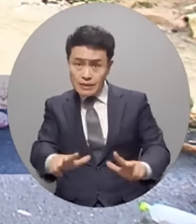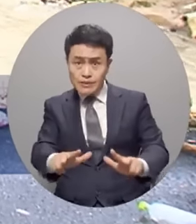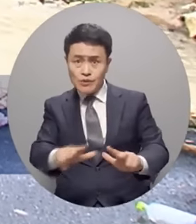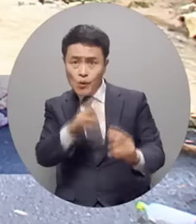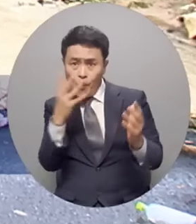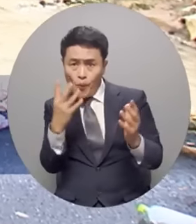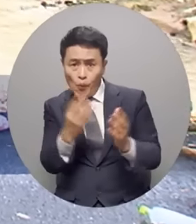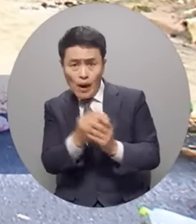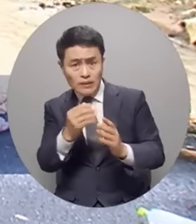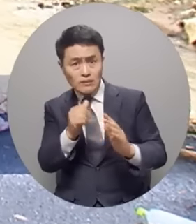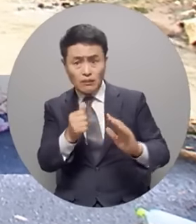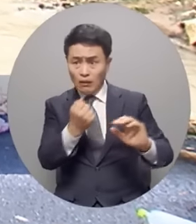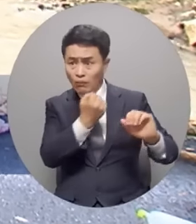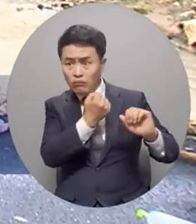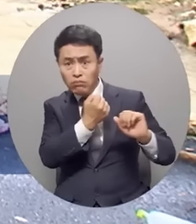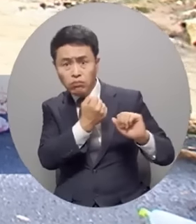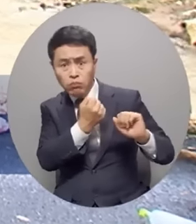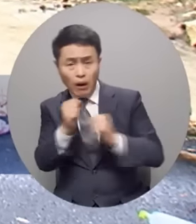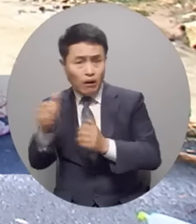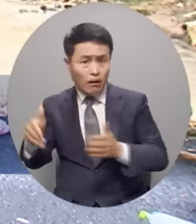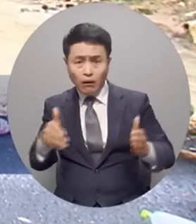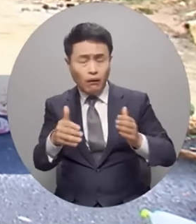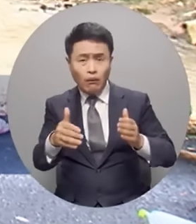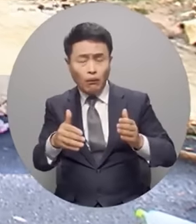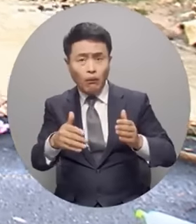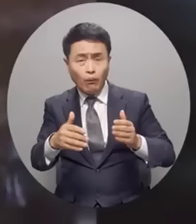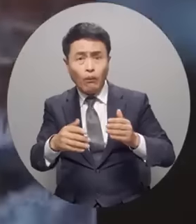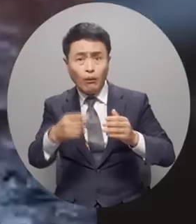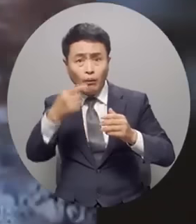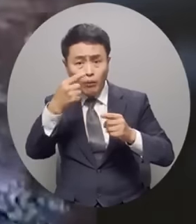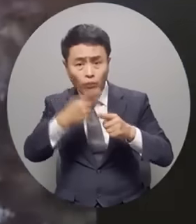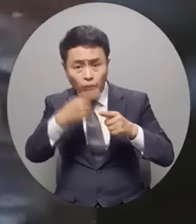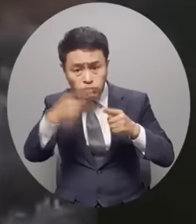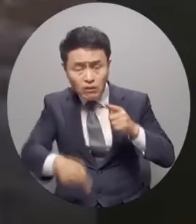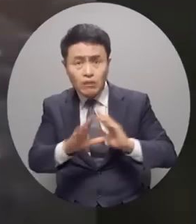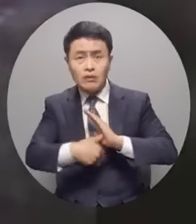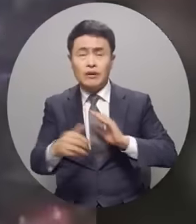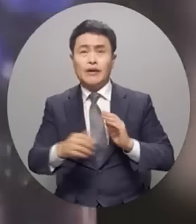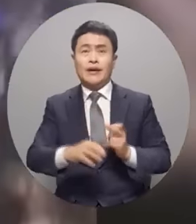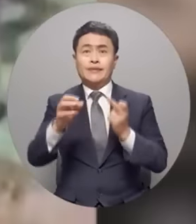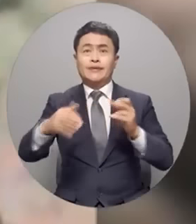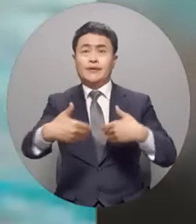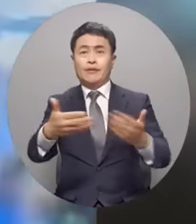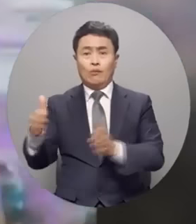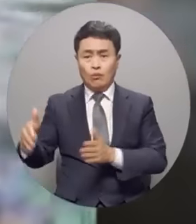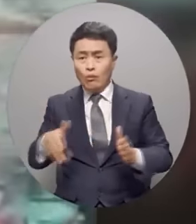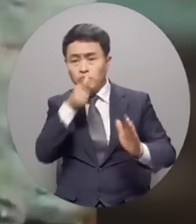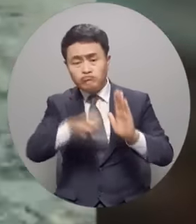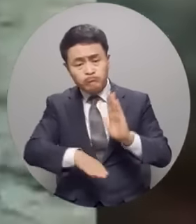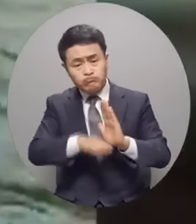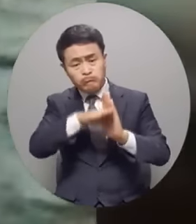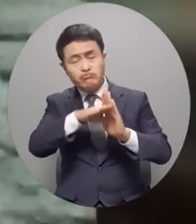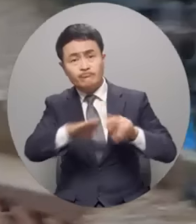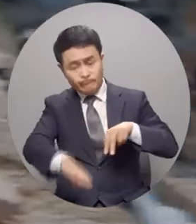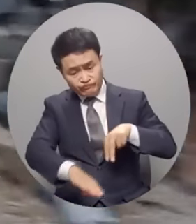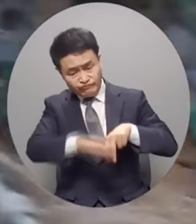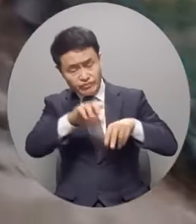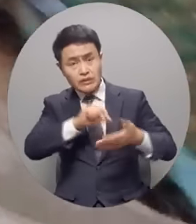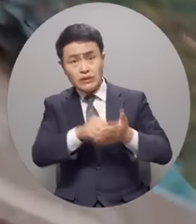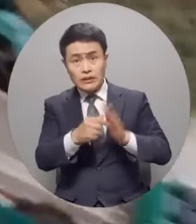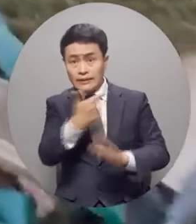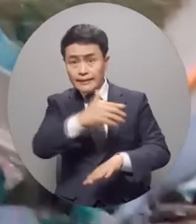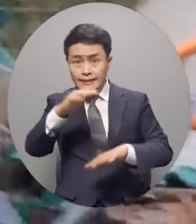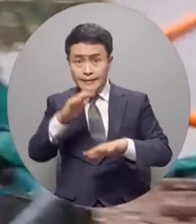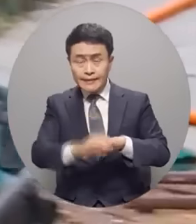완전히 나갈 수 있는 지금 통로가 끊긴 상황이라서. 서산에선 도로 일대가 무릎 높이까지 잠겼고